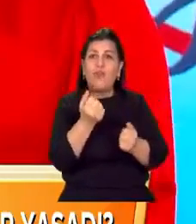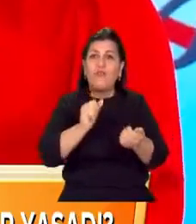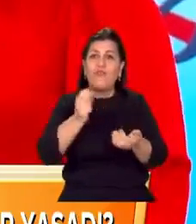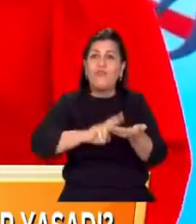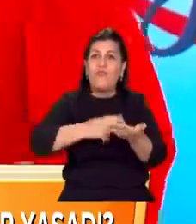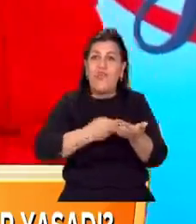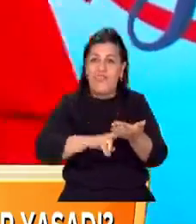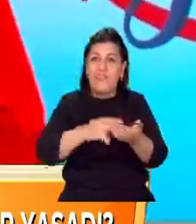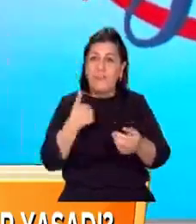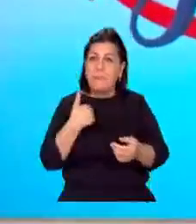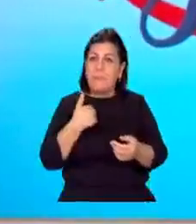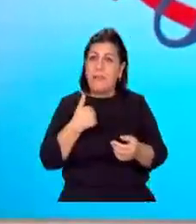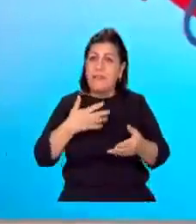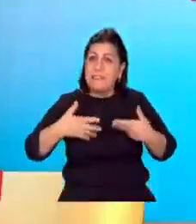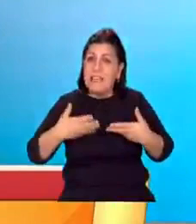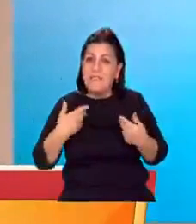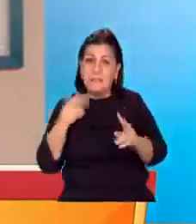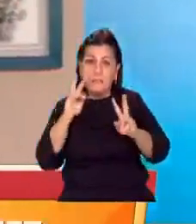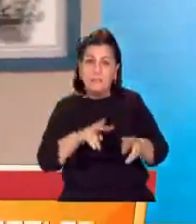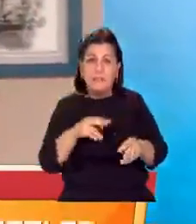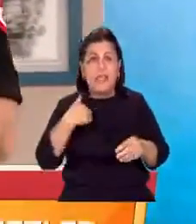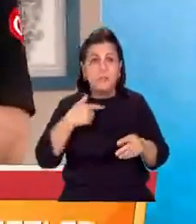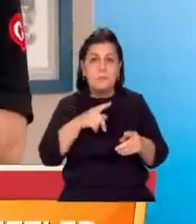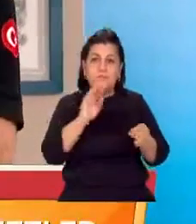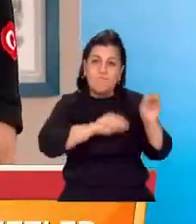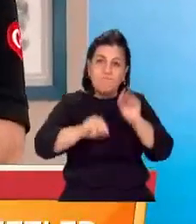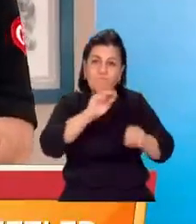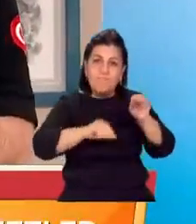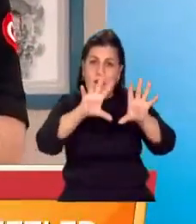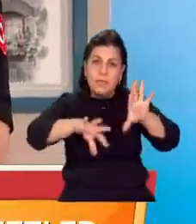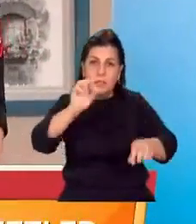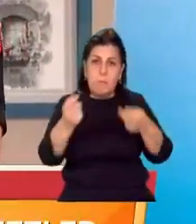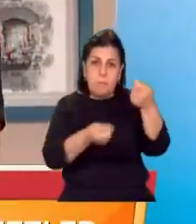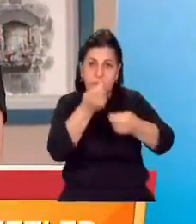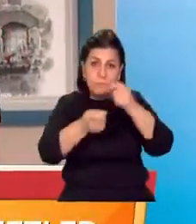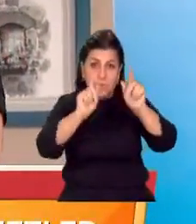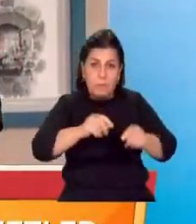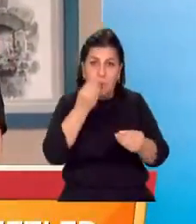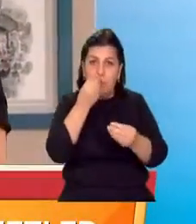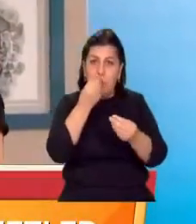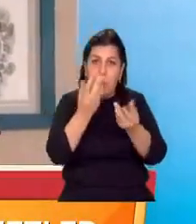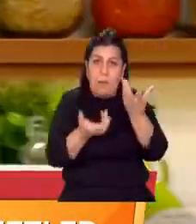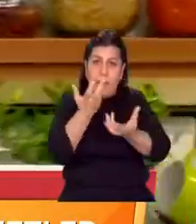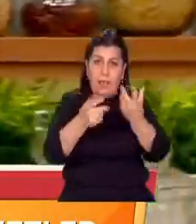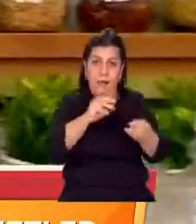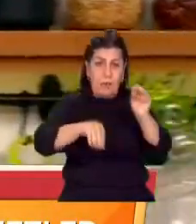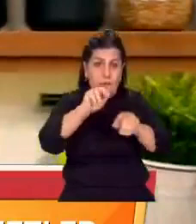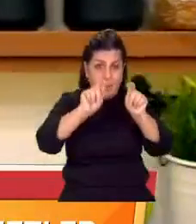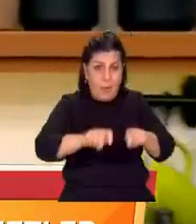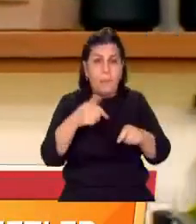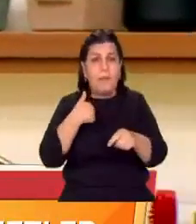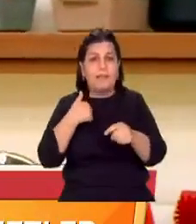taraftan da başladı sohbetimize devam edelim Bunlar kullanacaksın bilmiyorum hem de Hepsini kullanacağım Hemen değil de şöyle bir